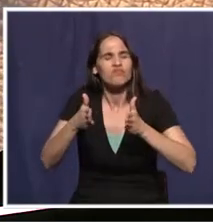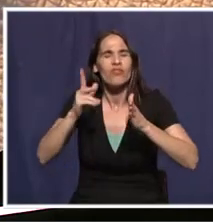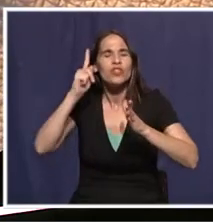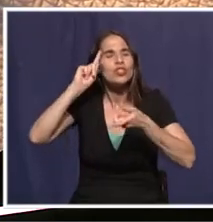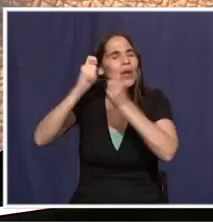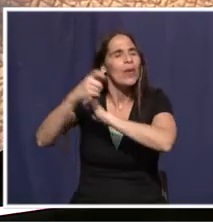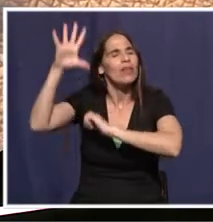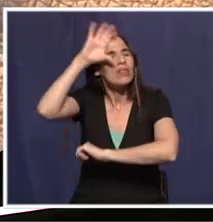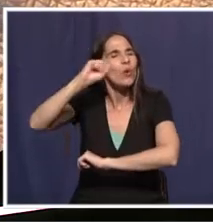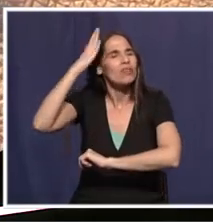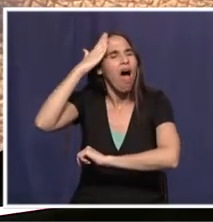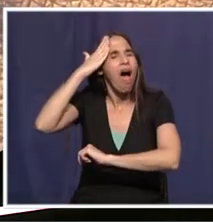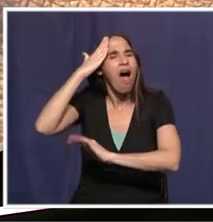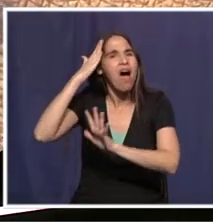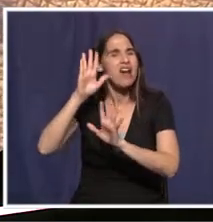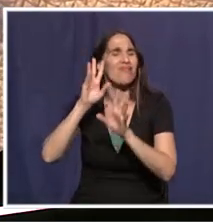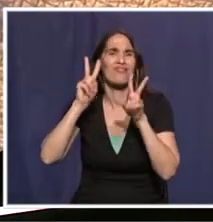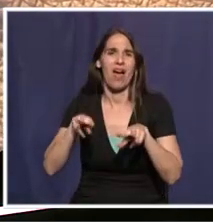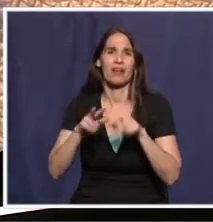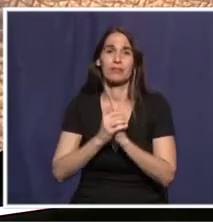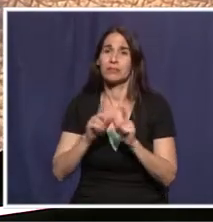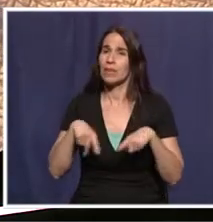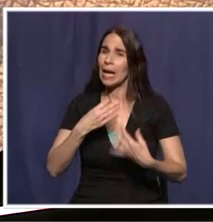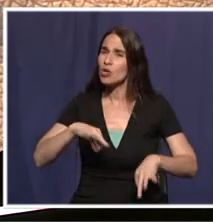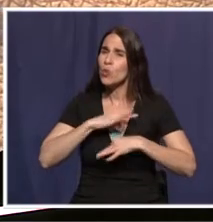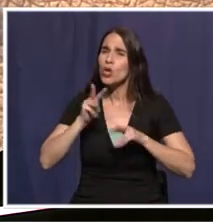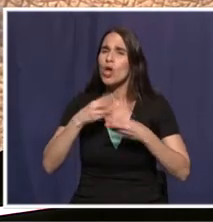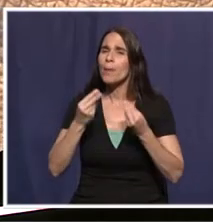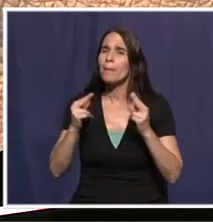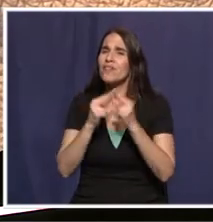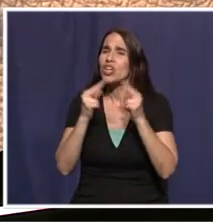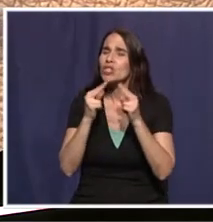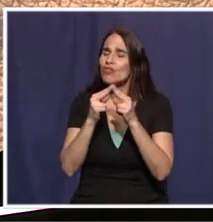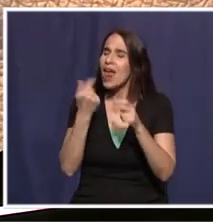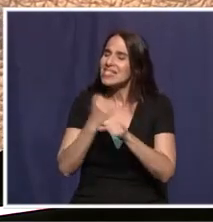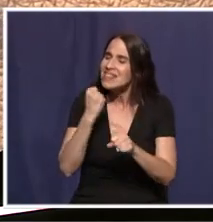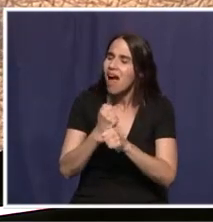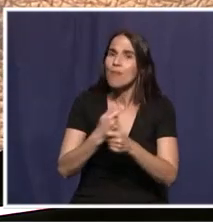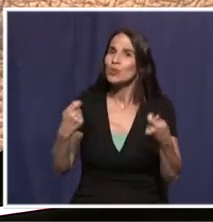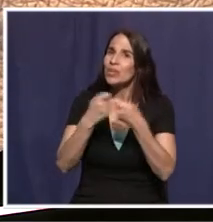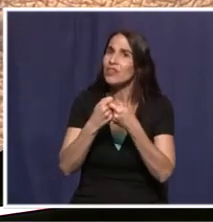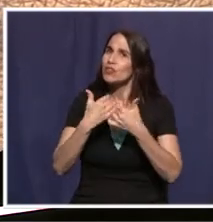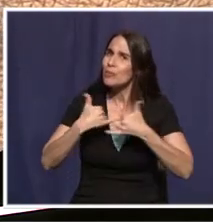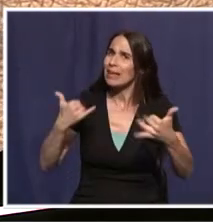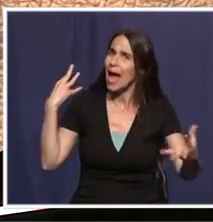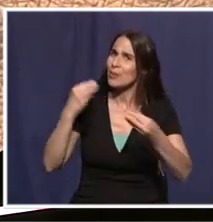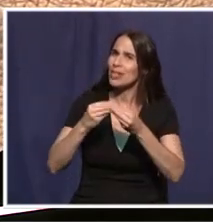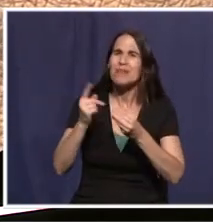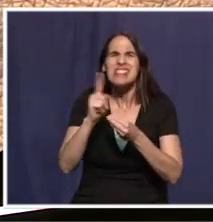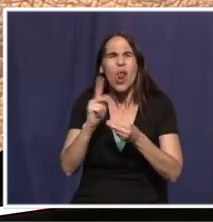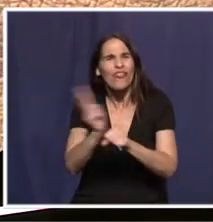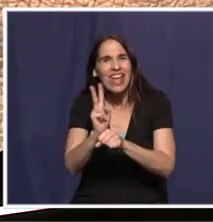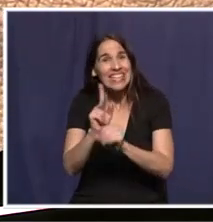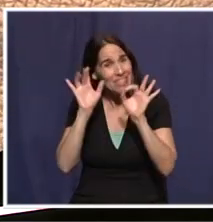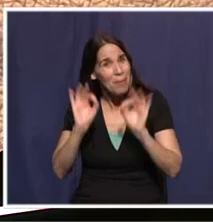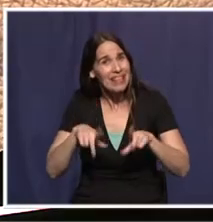תודעה עמוקים. החיים שלנו שזורים באין סוף נקודות מפגש של עשייה משותפת שהתפתחה עם השנים. זה לא פייק, זה אשכרה